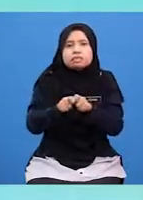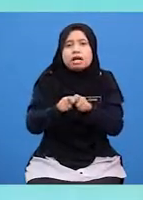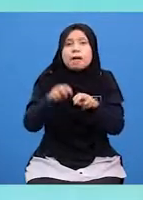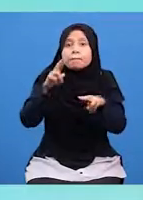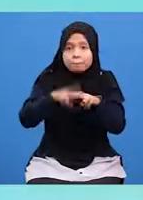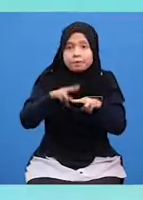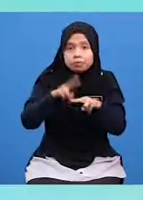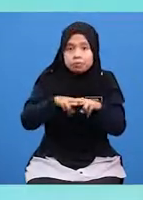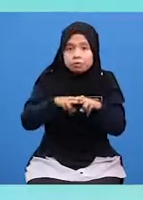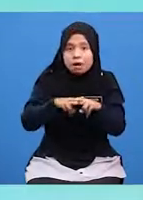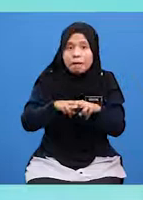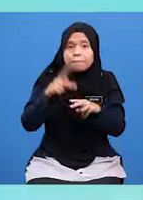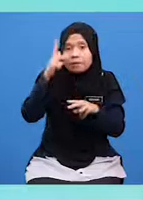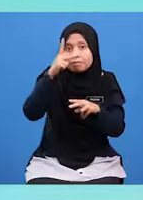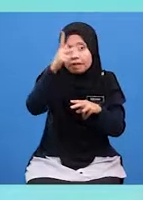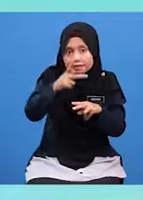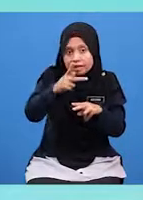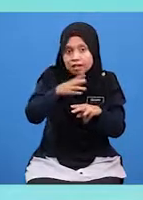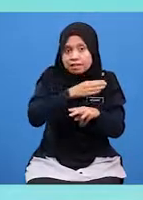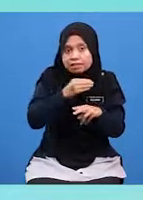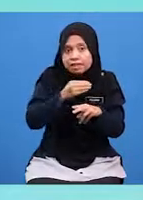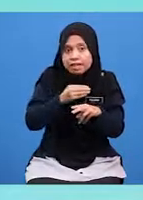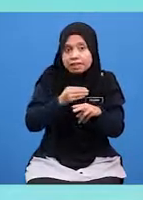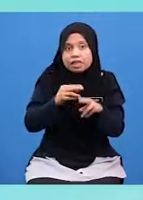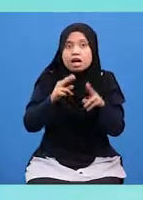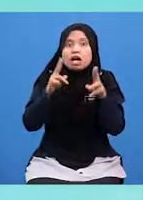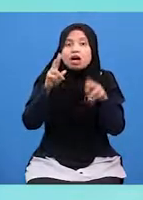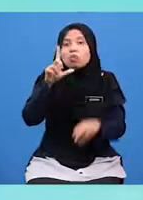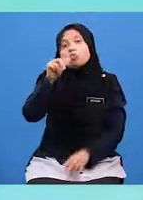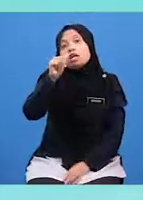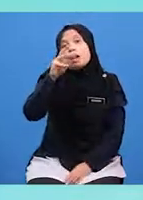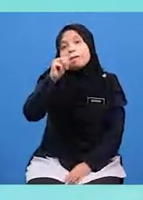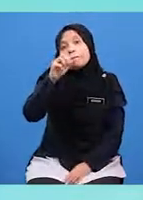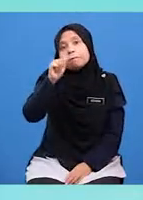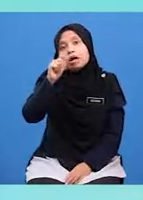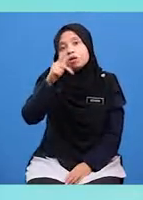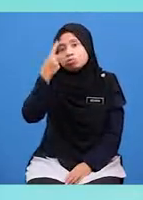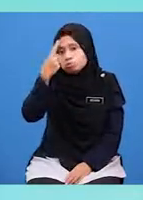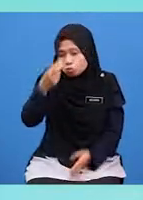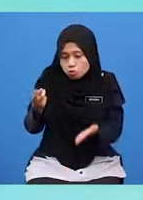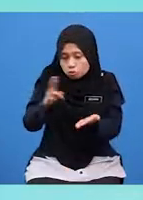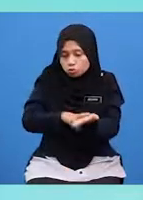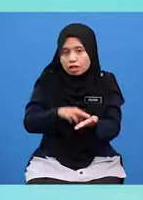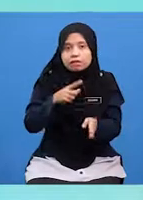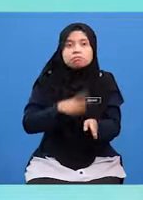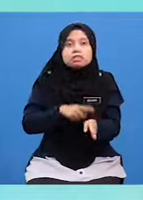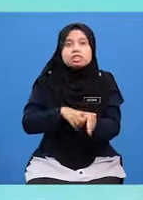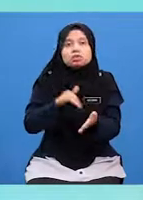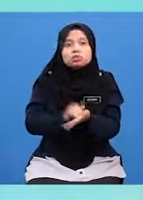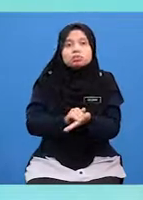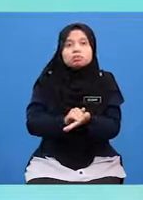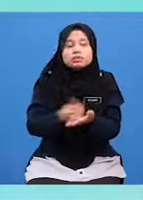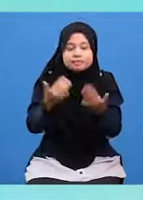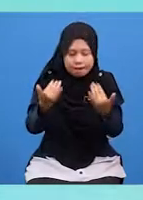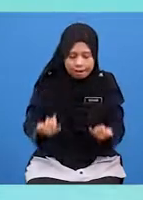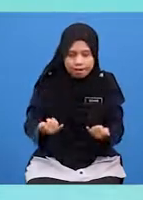penduduk, pemerintah dan ulama untuk rujukan masyarakat dunia ketika itu. Dan pada masa kini,